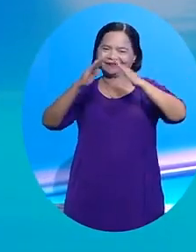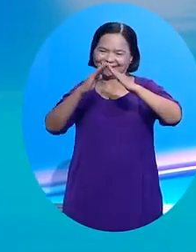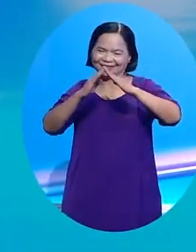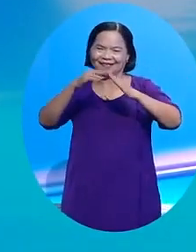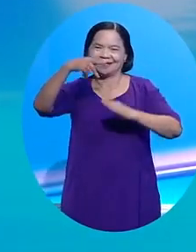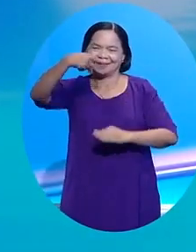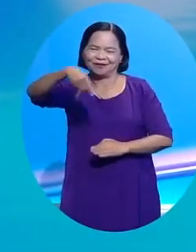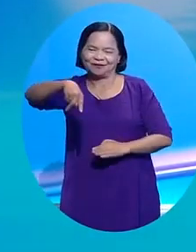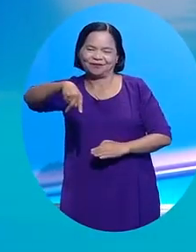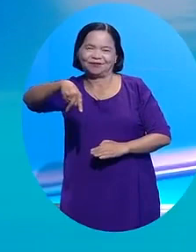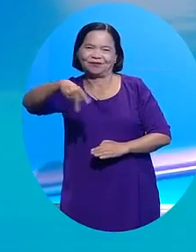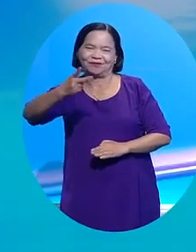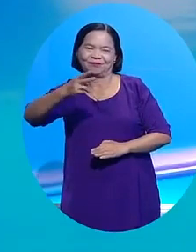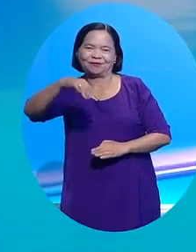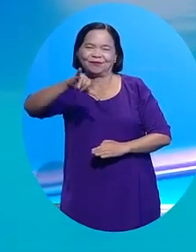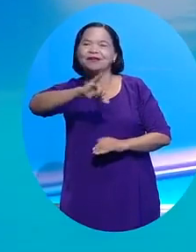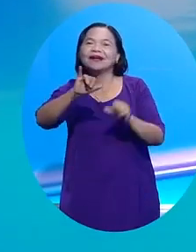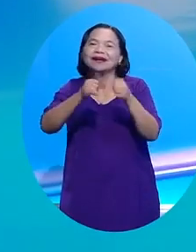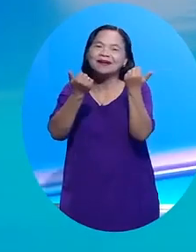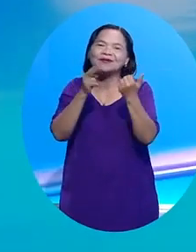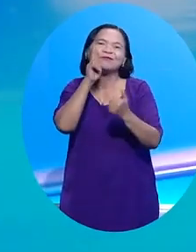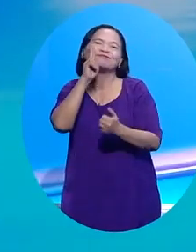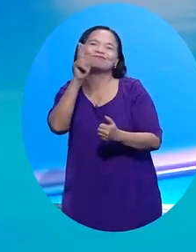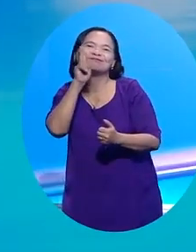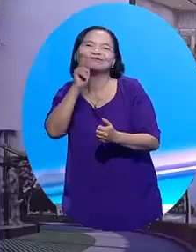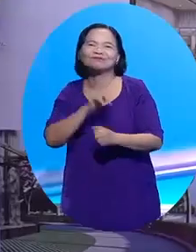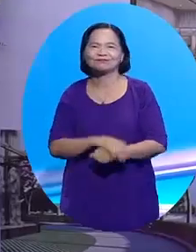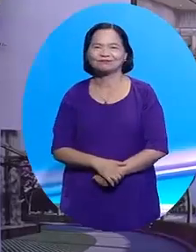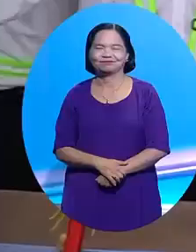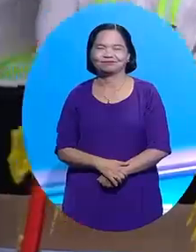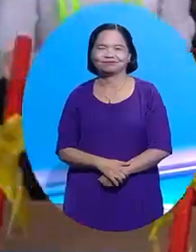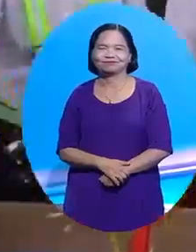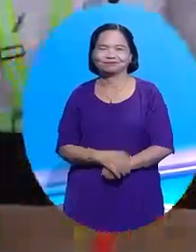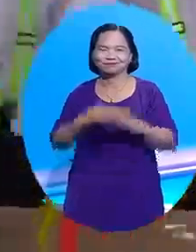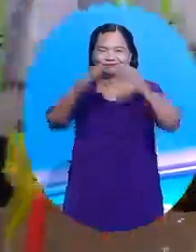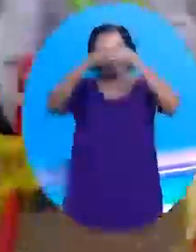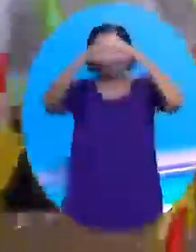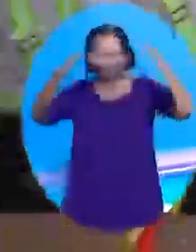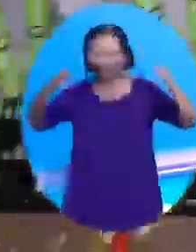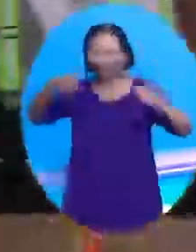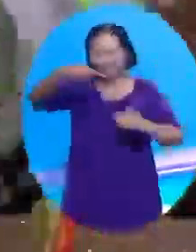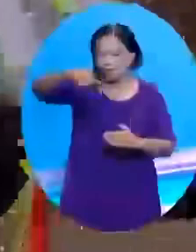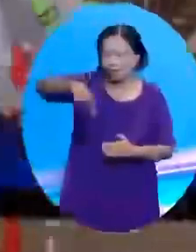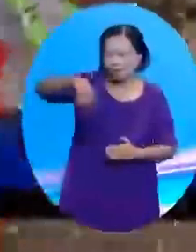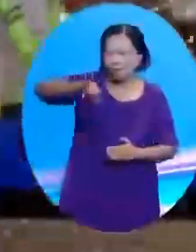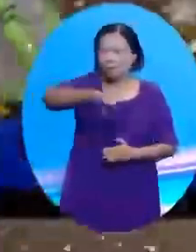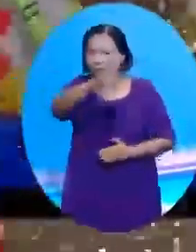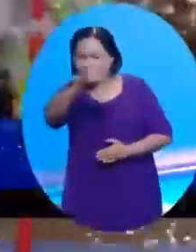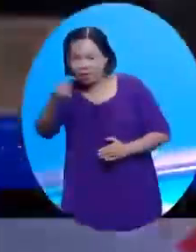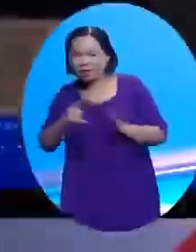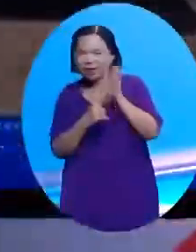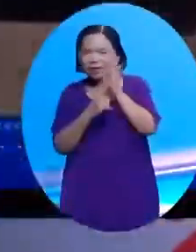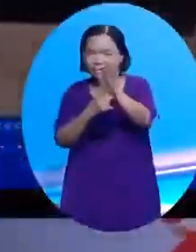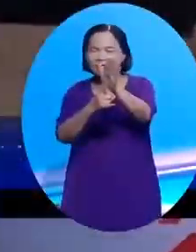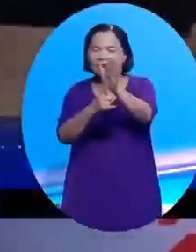Mỹ đã chính thức khởi công tại tỉnh Bà Rịa Vũng Tàu. Tumis Phú Mỹ, tọa lạc ở vị trí lõi trung tâm của thành phố cảng hàng